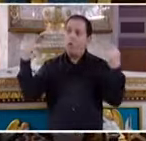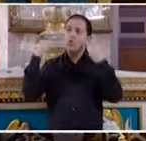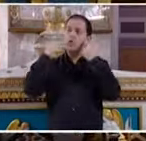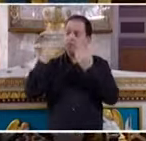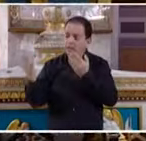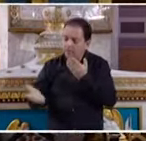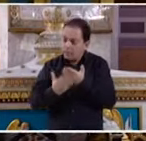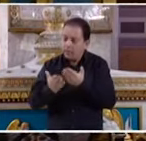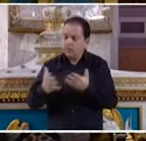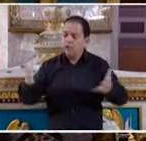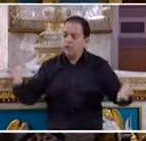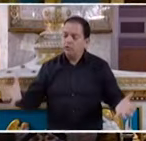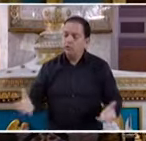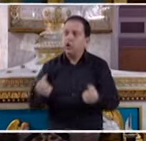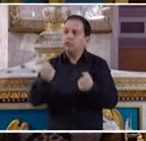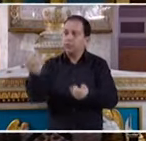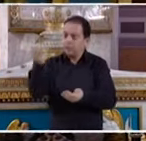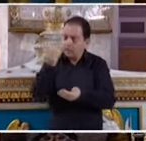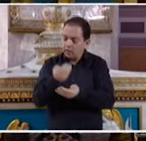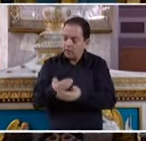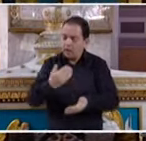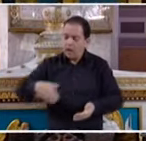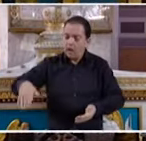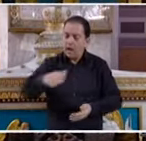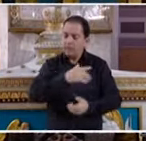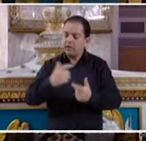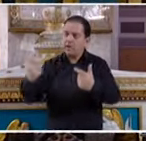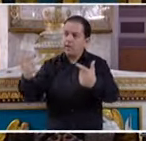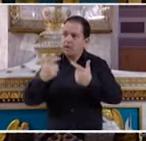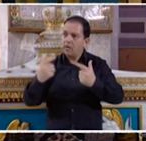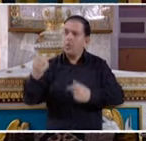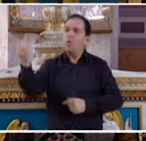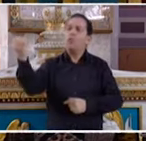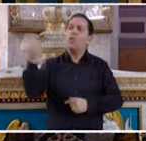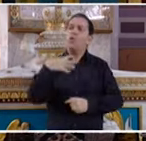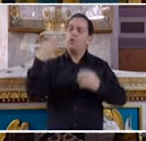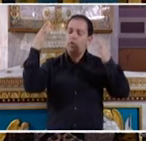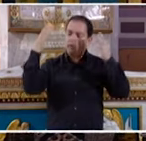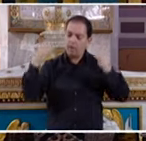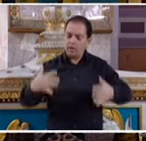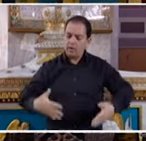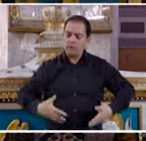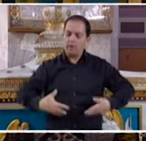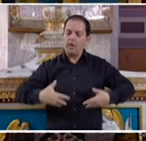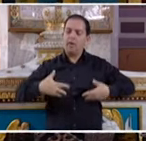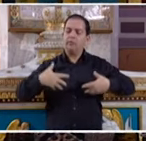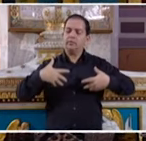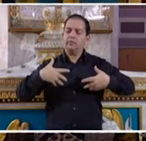Αντιλαβούσον, ελέησον και διαφύλαξον ημάς ο Θεός της